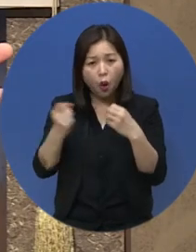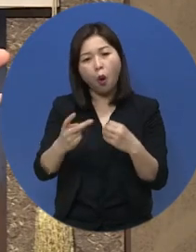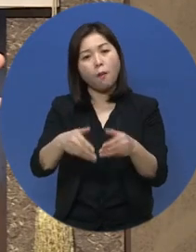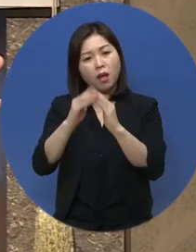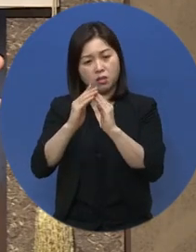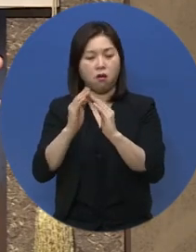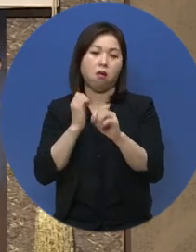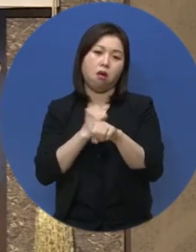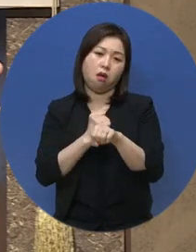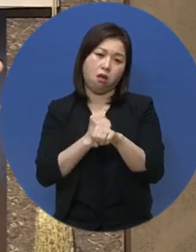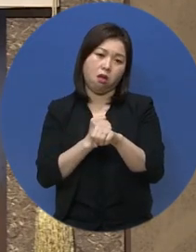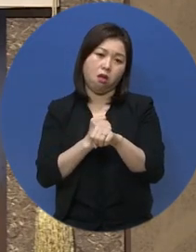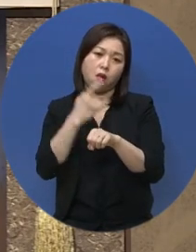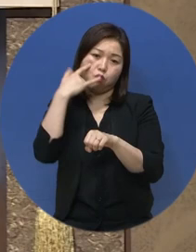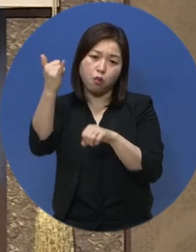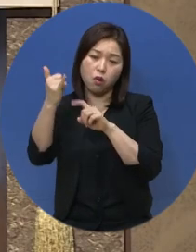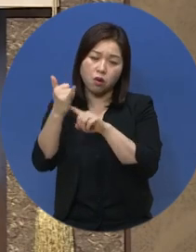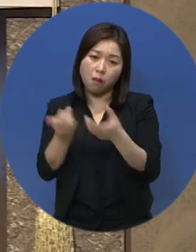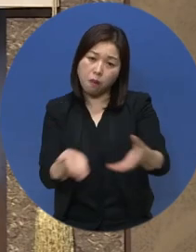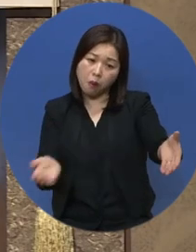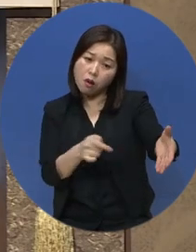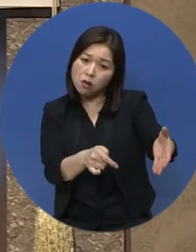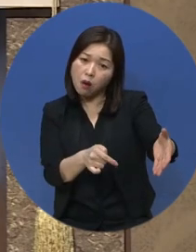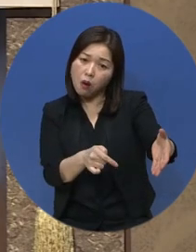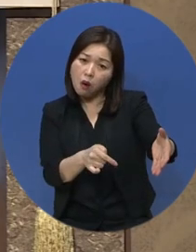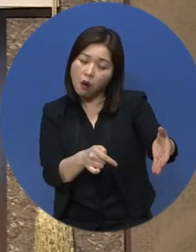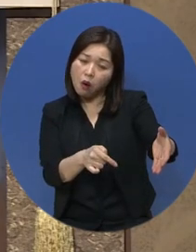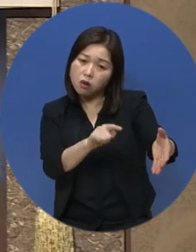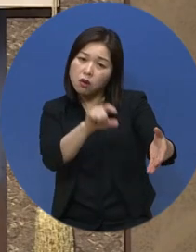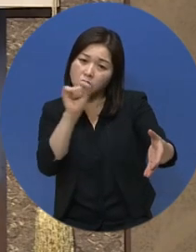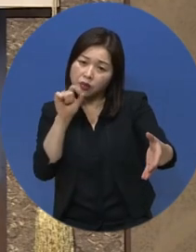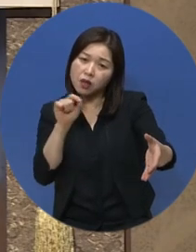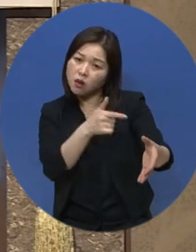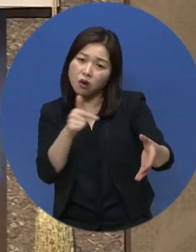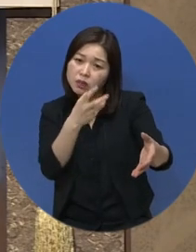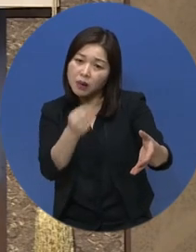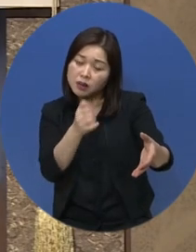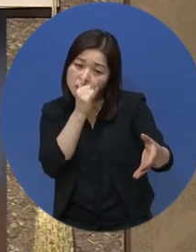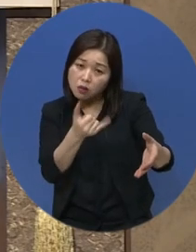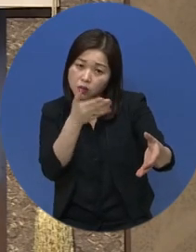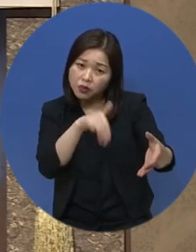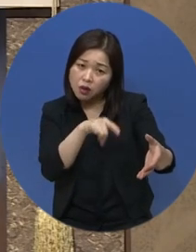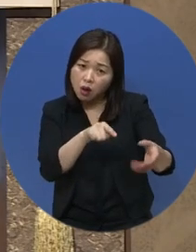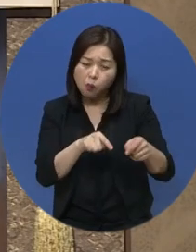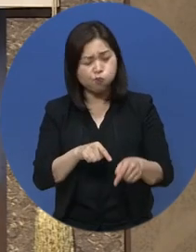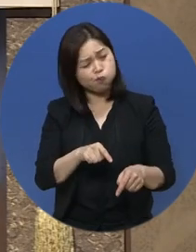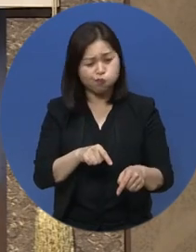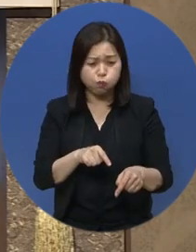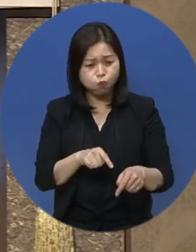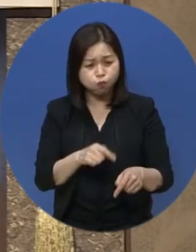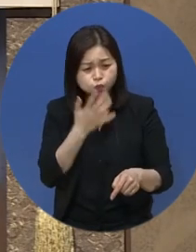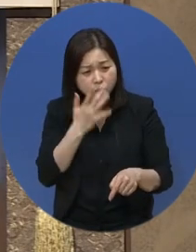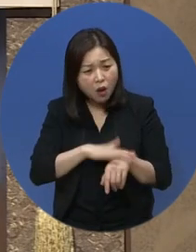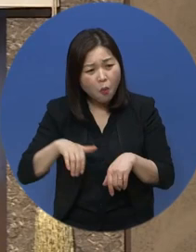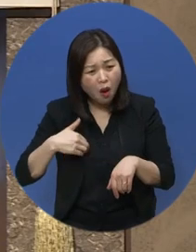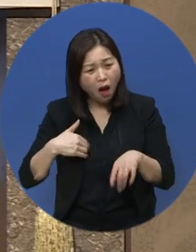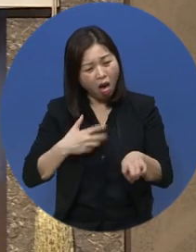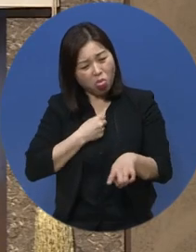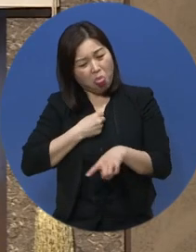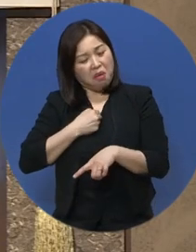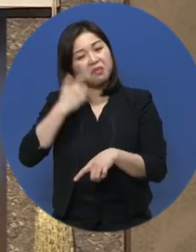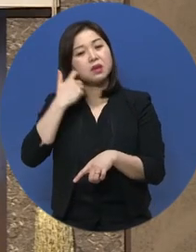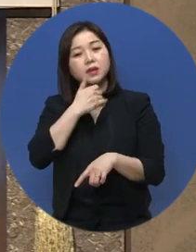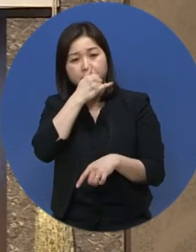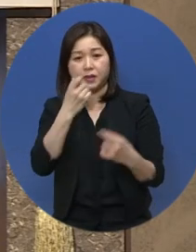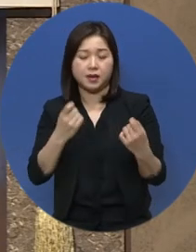이렇게 나열을 하면 네. 먹을 음식은 많겠죠. 그쵸. 아마 체할 것 같다는 느낌도 좀 들어요. 그렇습니다. 예, 예. 예. 그런